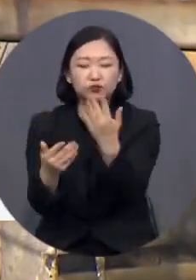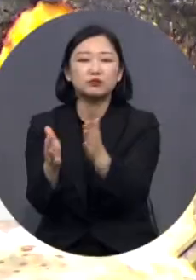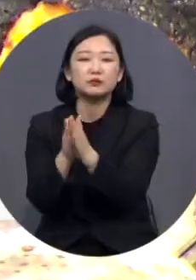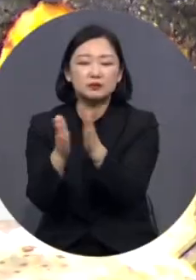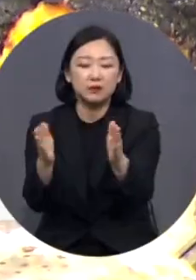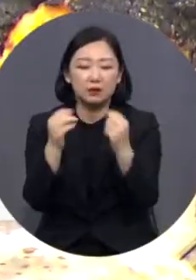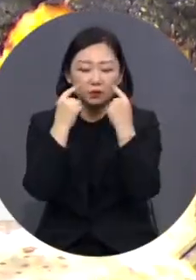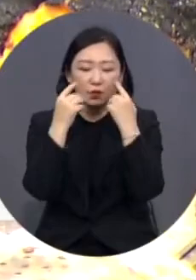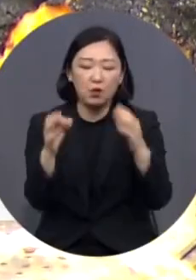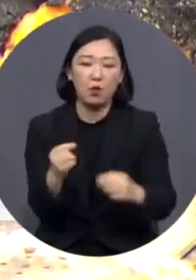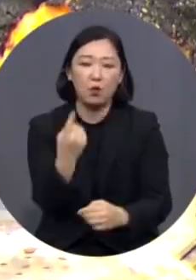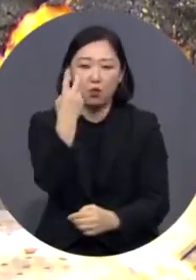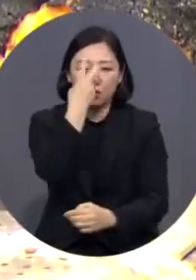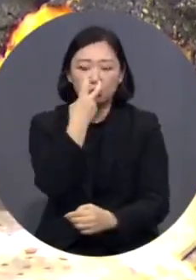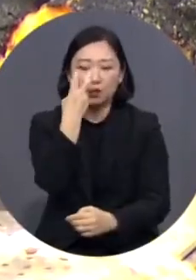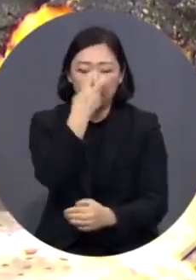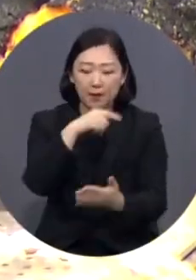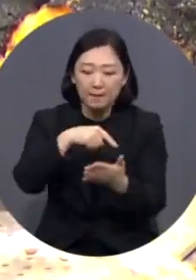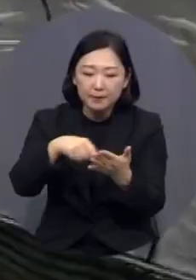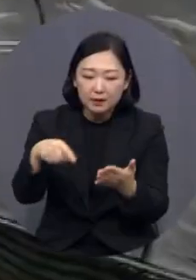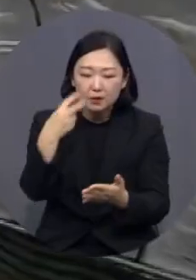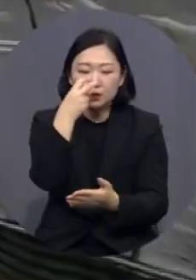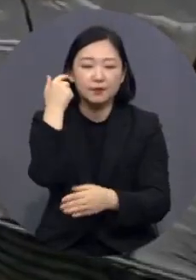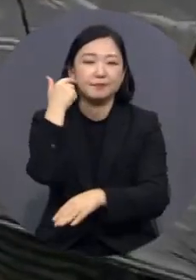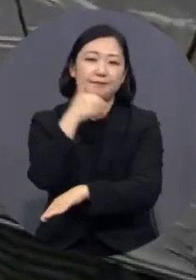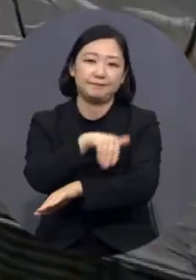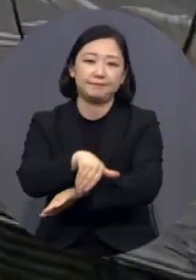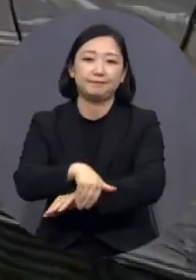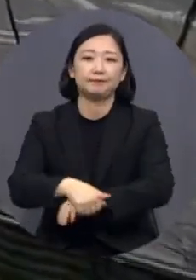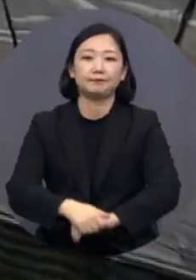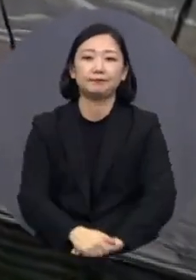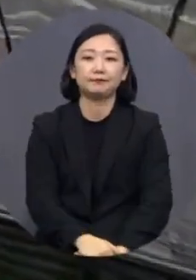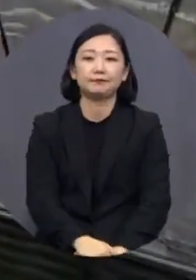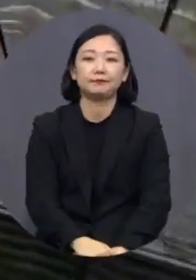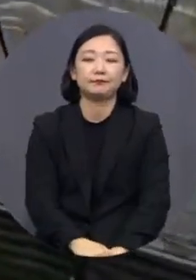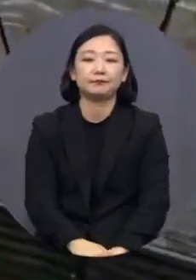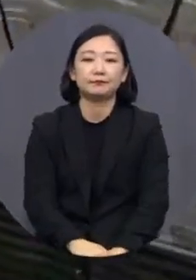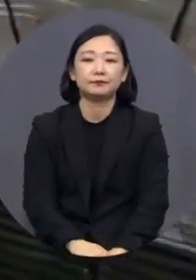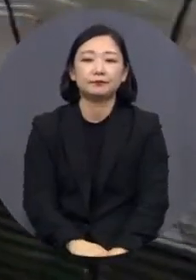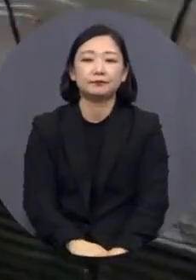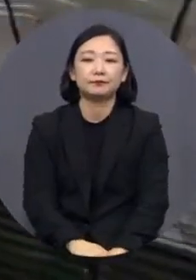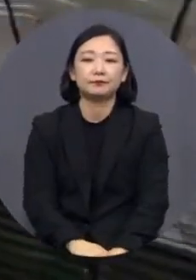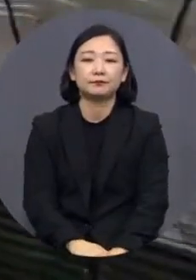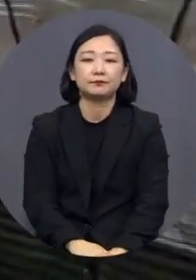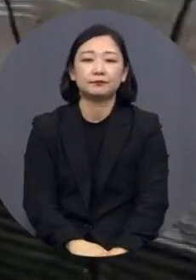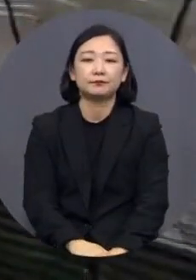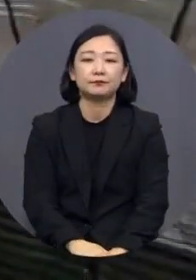정확한 화재 원인과 피해 규모를 조사하고 있습니다. MBC 뉴스 김하은입니다.